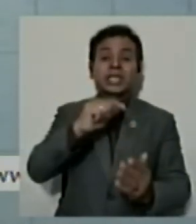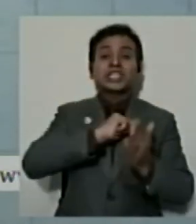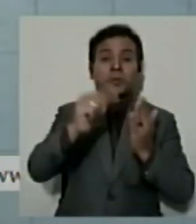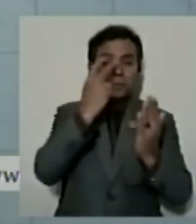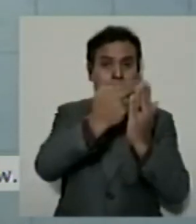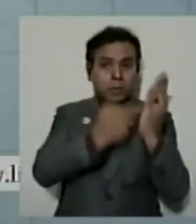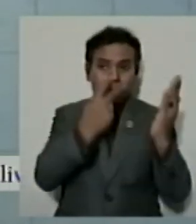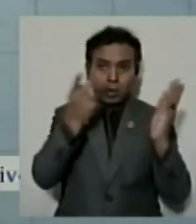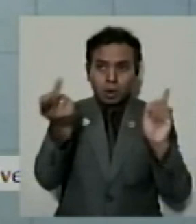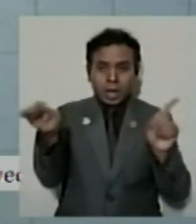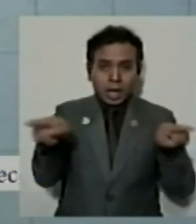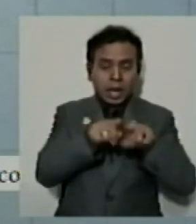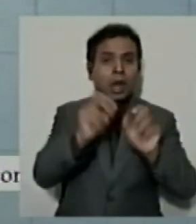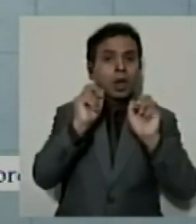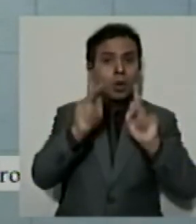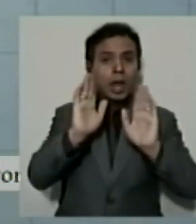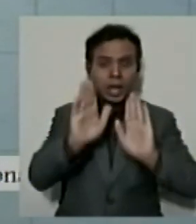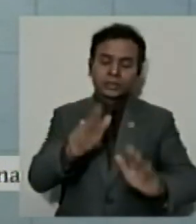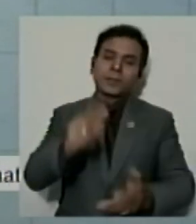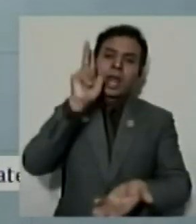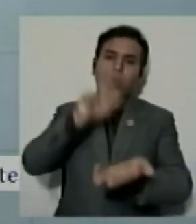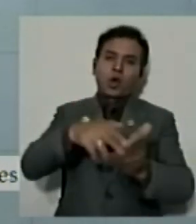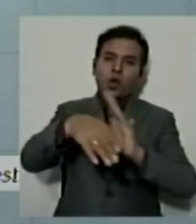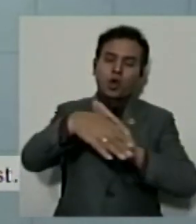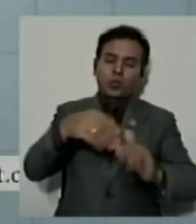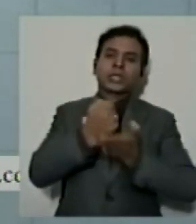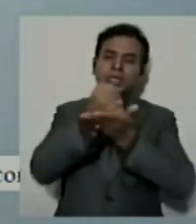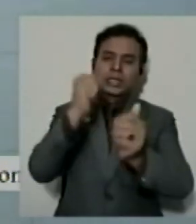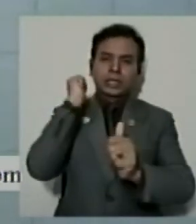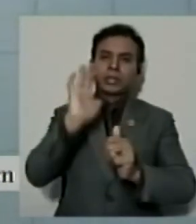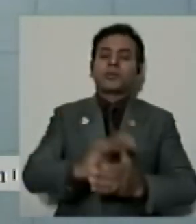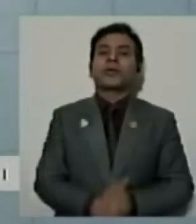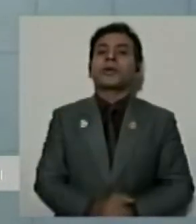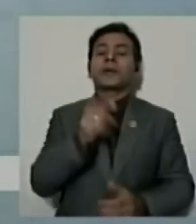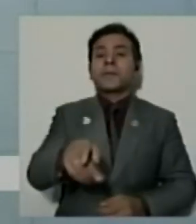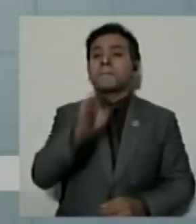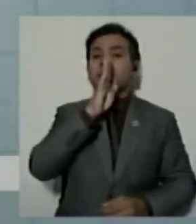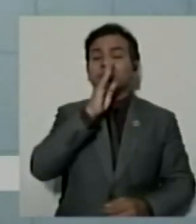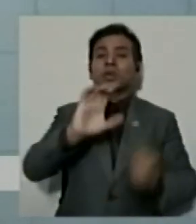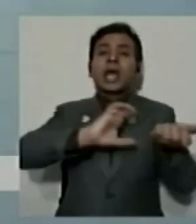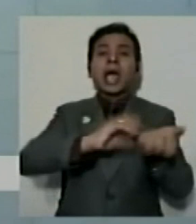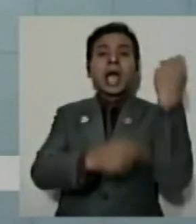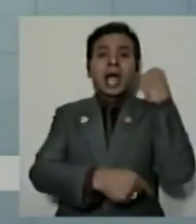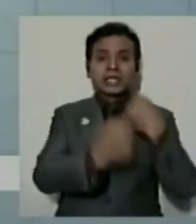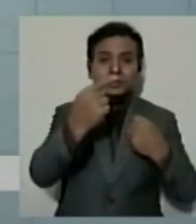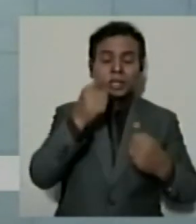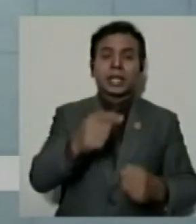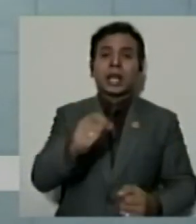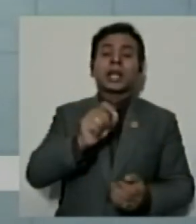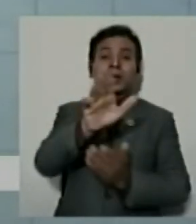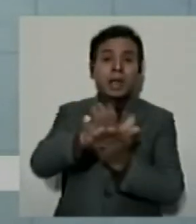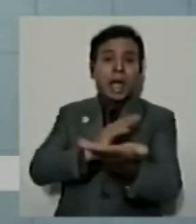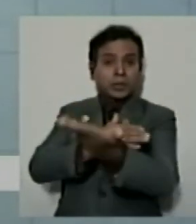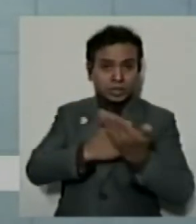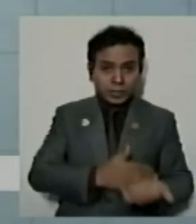বেসরকারি হাসপাতাল যারাই আমাদের শর্ত পূরণ করতে পারবে, তাদের PCR ল্যাবের যা শর্ত লাগে সেই সব যদি তারা